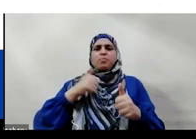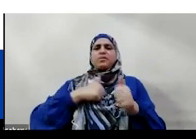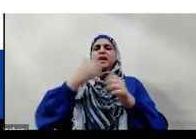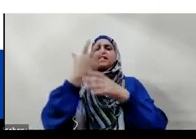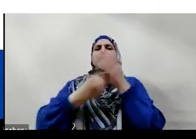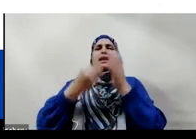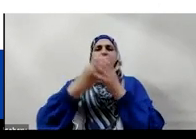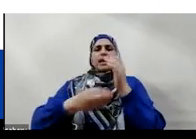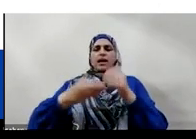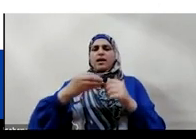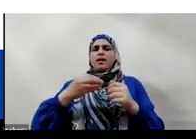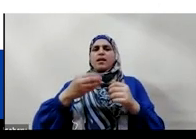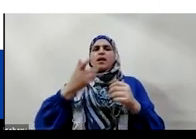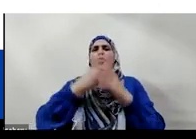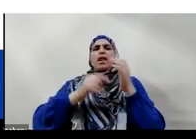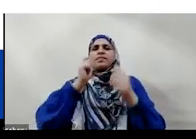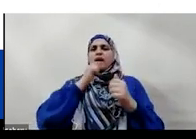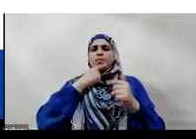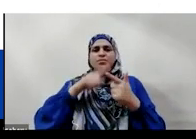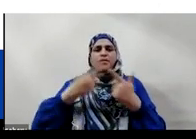اسمي،